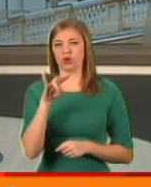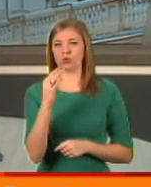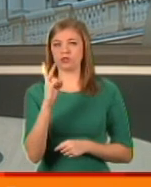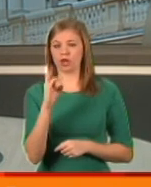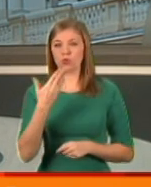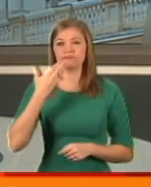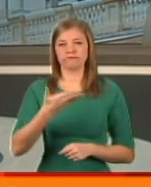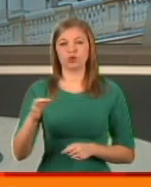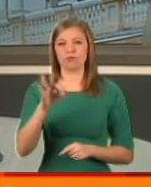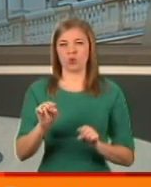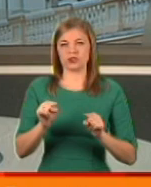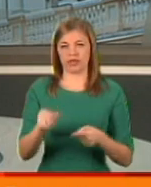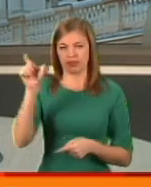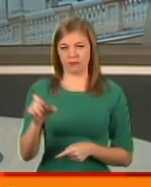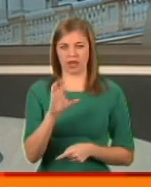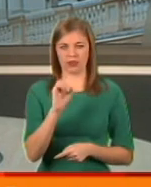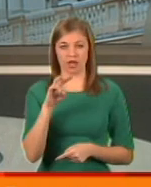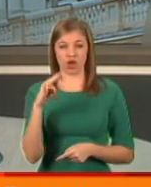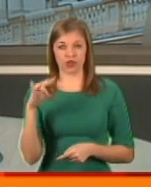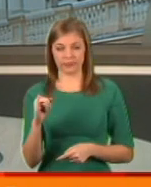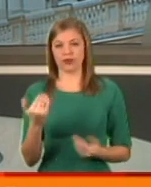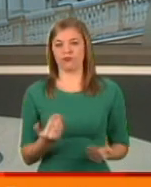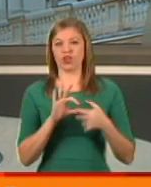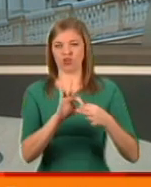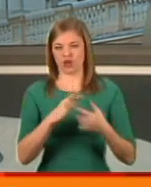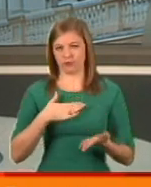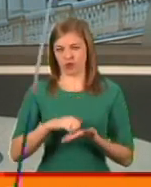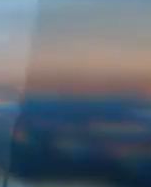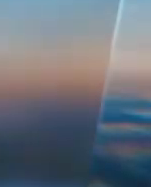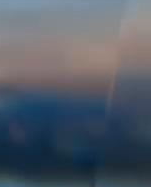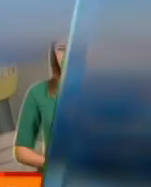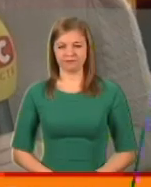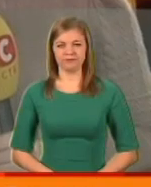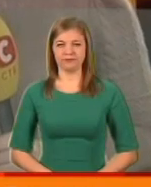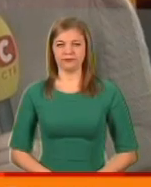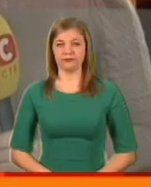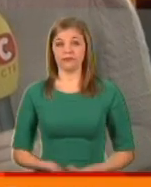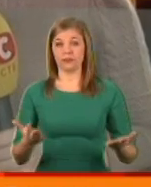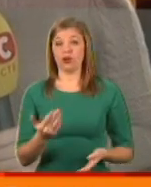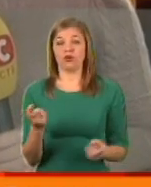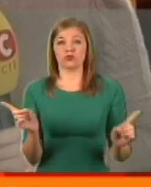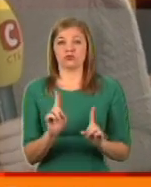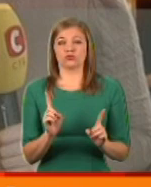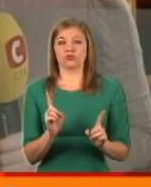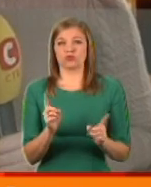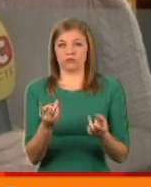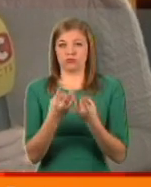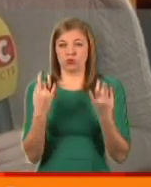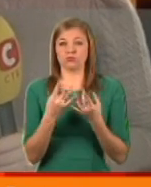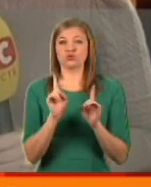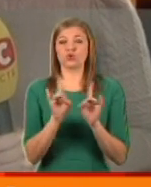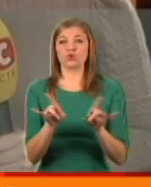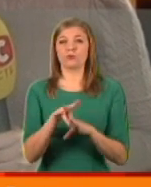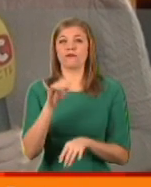Луценко звітувати про затримання Саакашвілі. З нами наживо Інна Кондратюк. Інно, то що розповідав